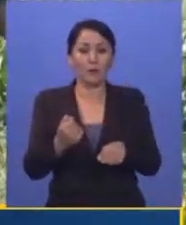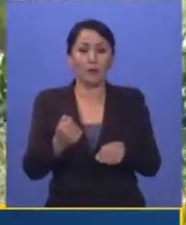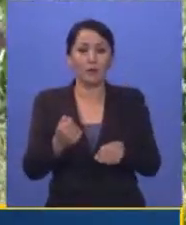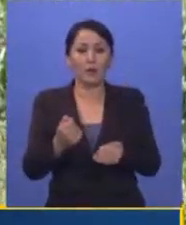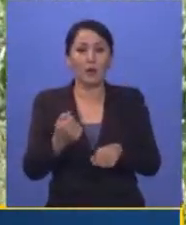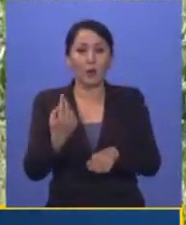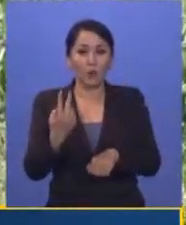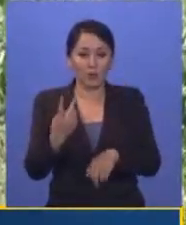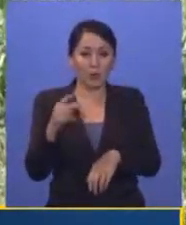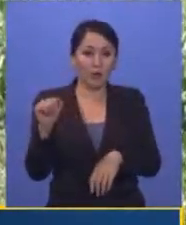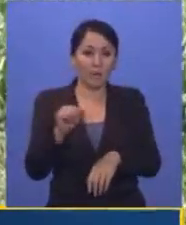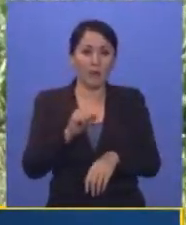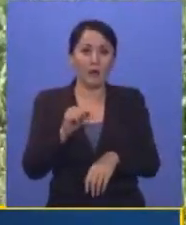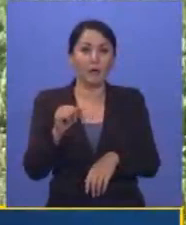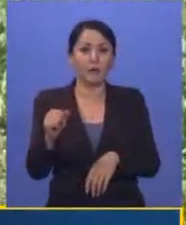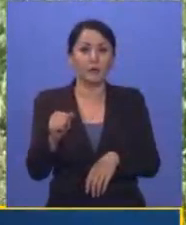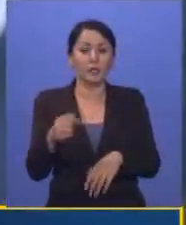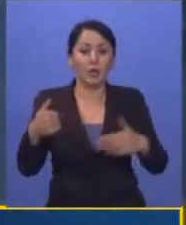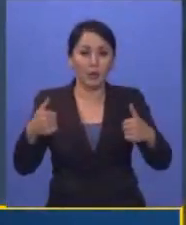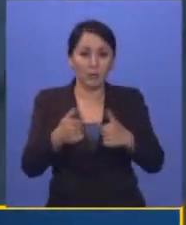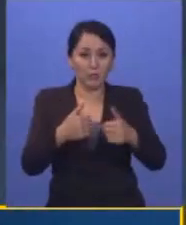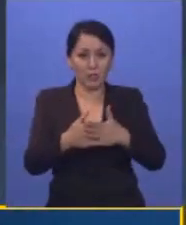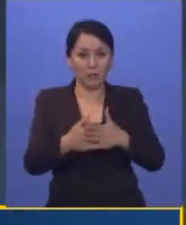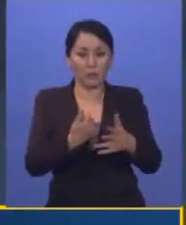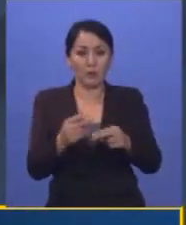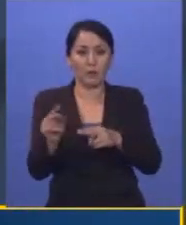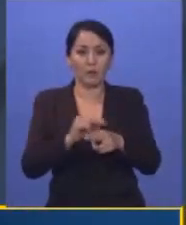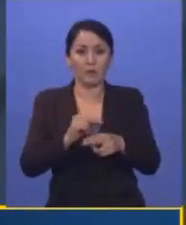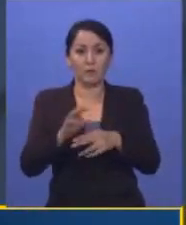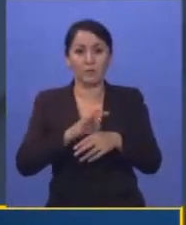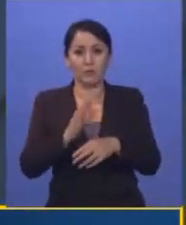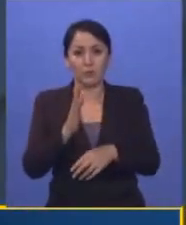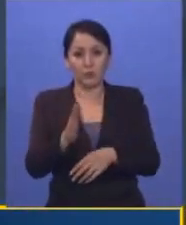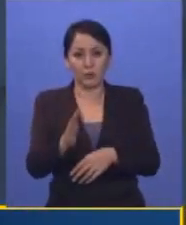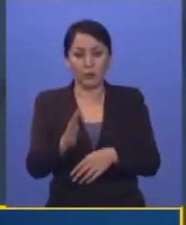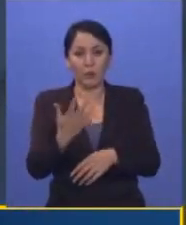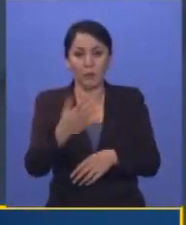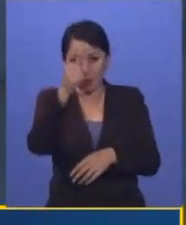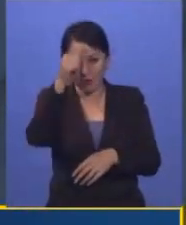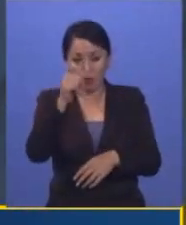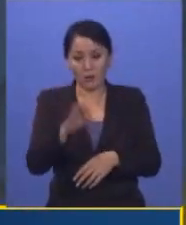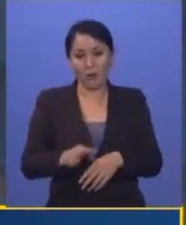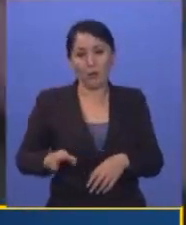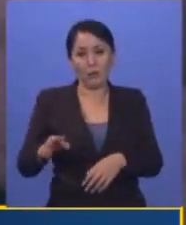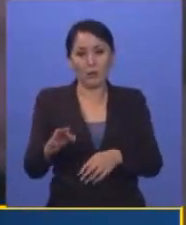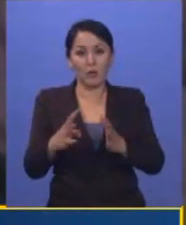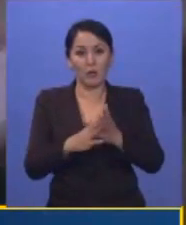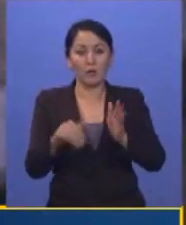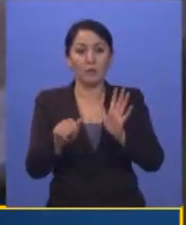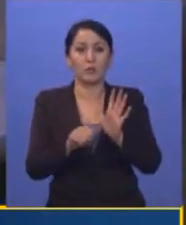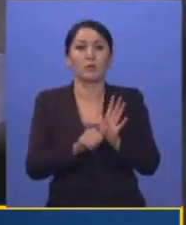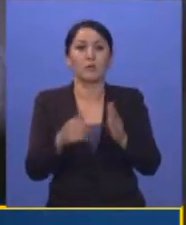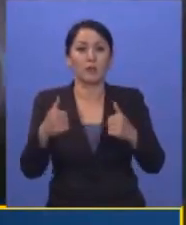қос доңғалақтарды көлік жүргізушілер арасында аварияның алдын алу бойынша жұмыс маусым бойы жалғасады. 5 айда облыс жолдарында 96 жол